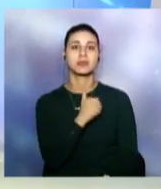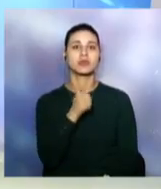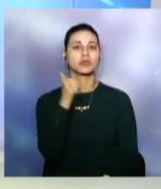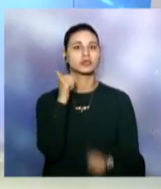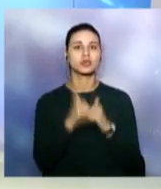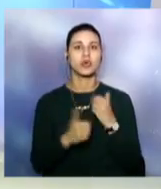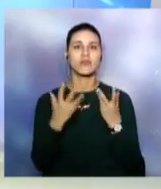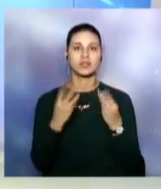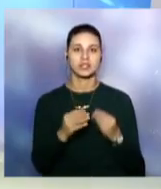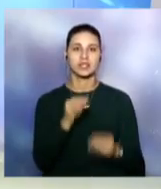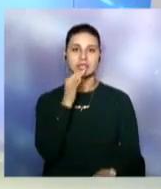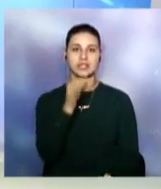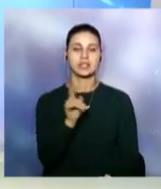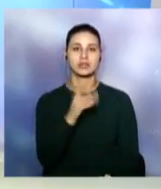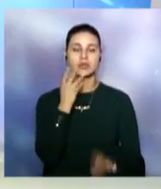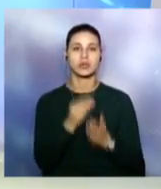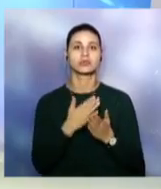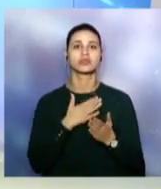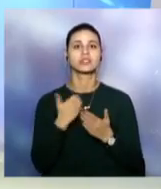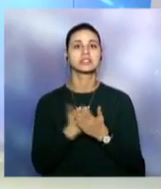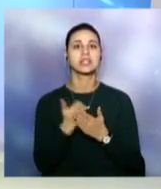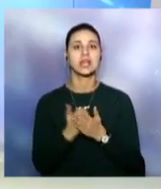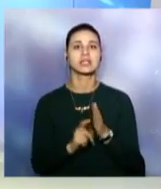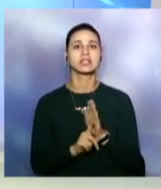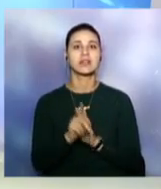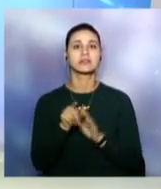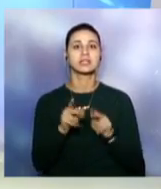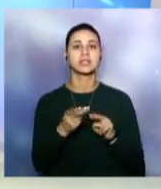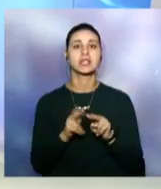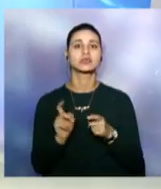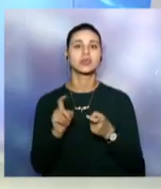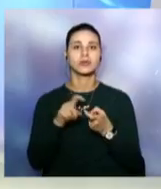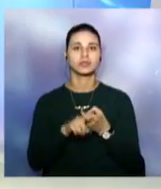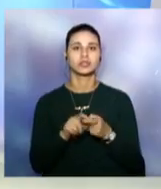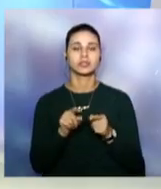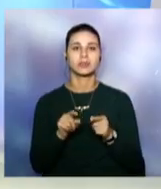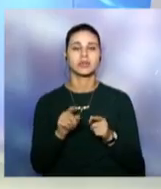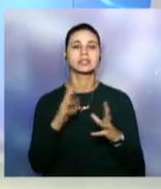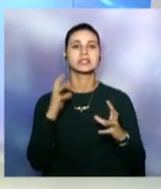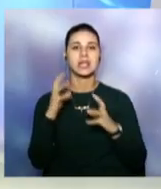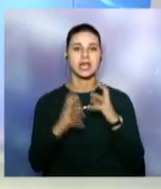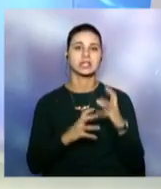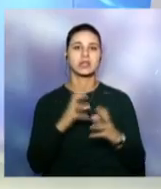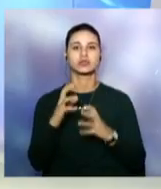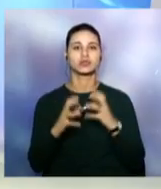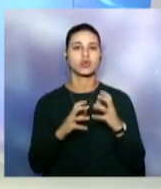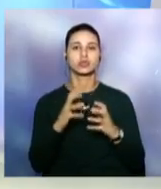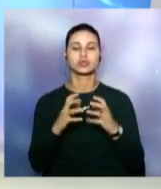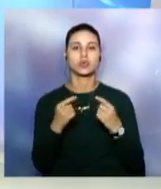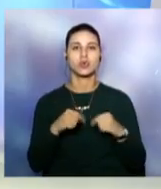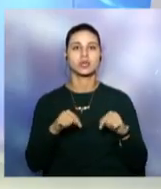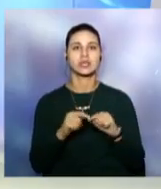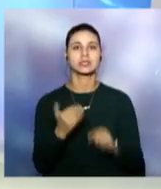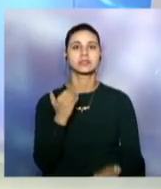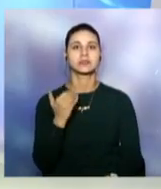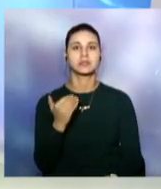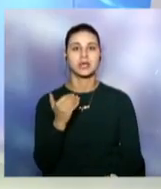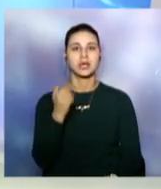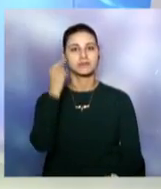ყოველდღე შეგახსენოთ, რომ ჩვენ სიახლით დავიწყებთ. სიახლე უკავშირდება საერთაშორისო ორგანიზაციების მიერ